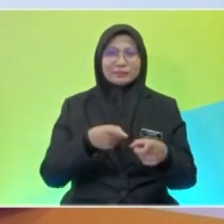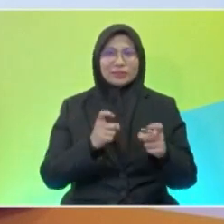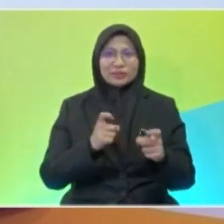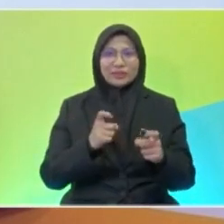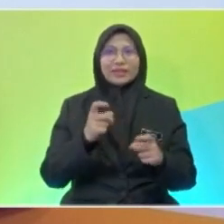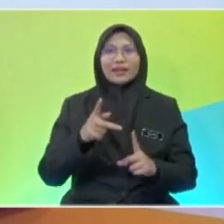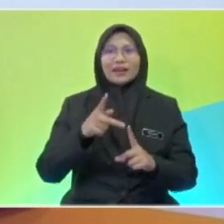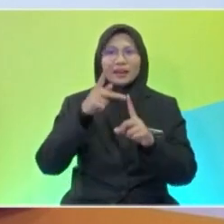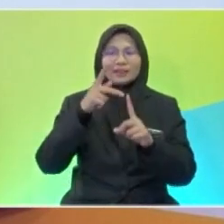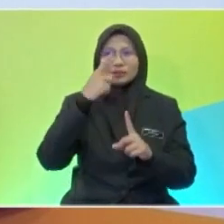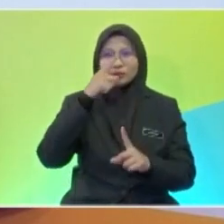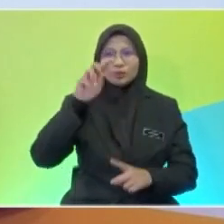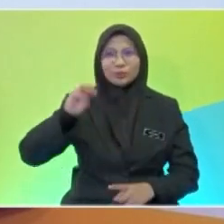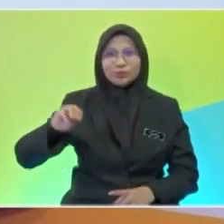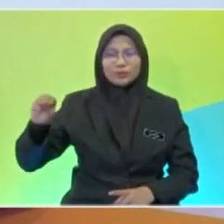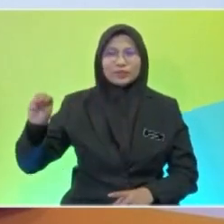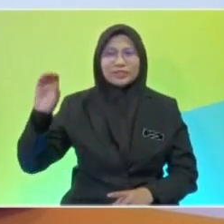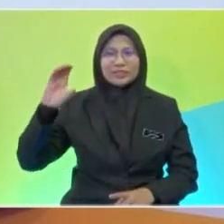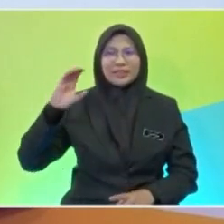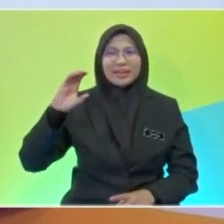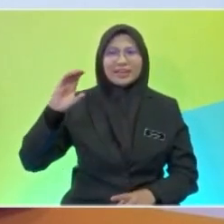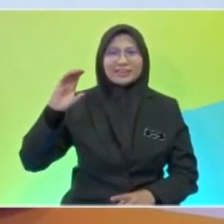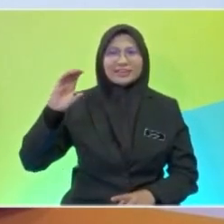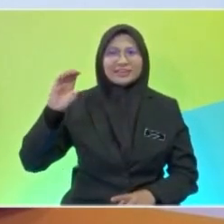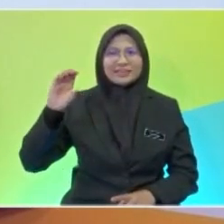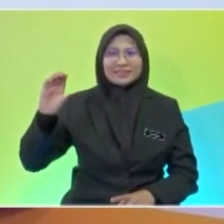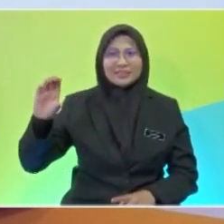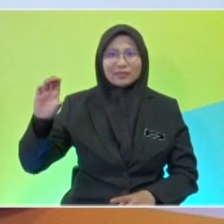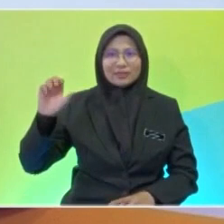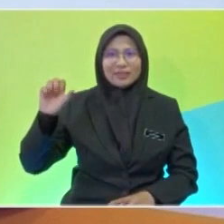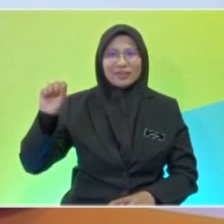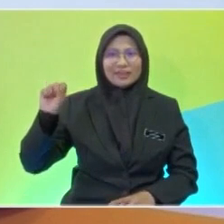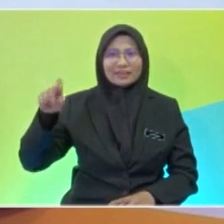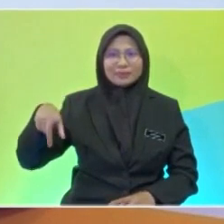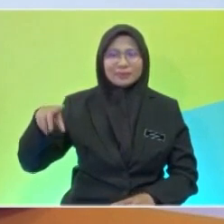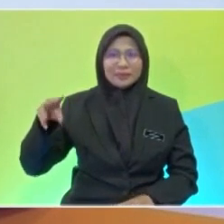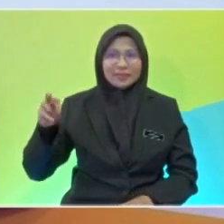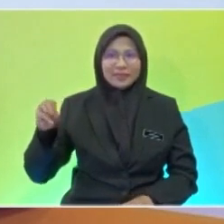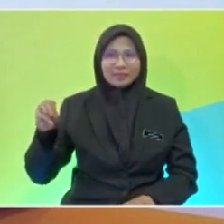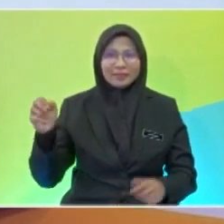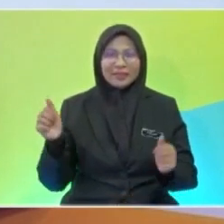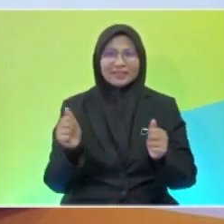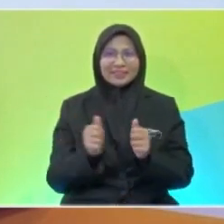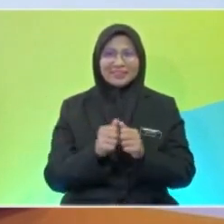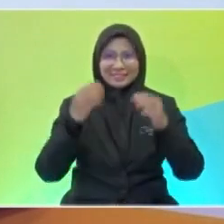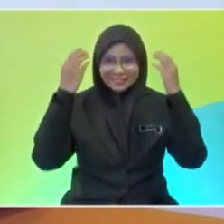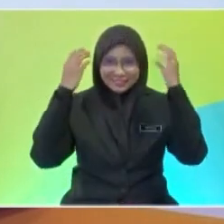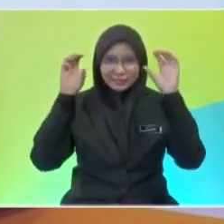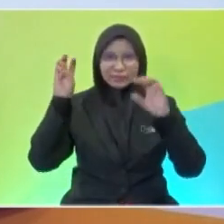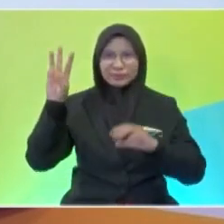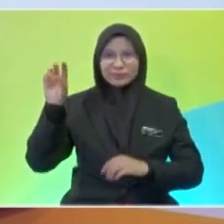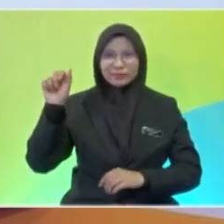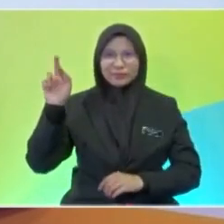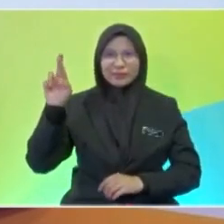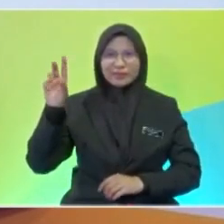calon-calon SPM sama-sama kita ingin mengejar kecemerlangan mata pelajaran yang kita kupas hari ini bersama Cikgu kita yaitu Cikgu